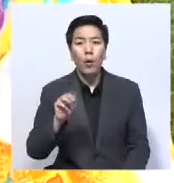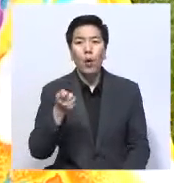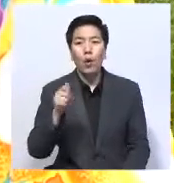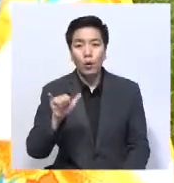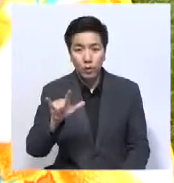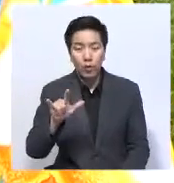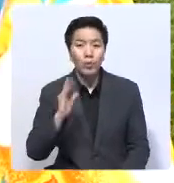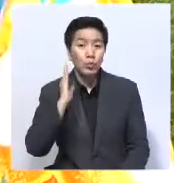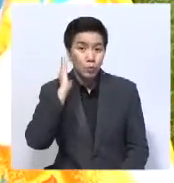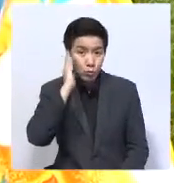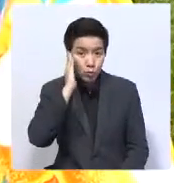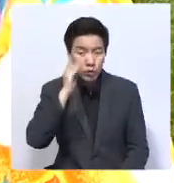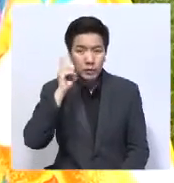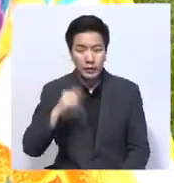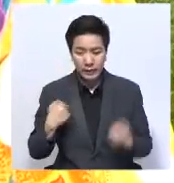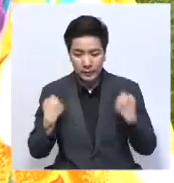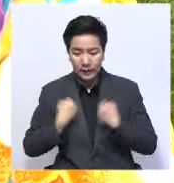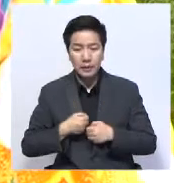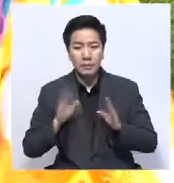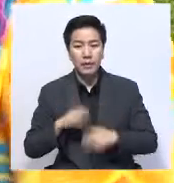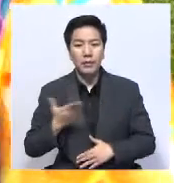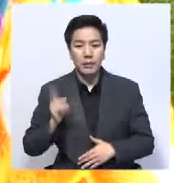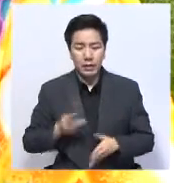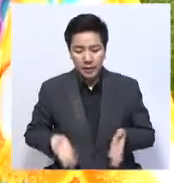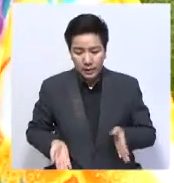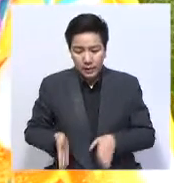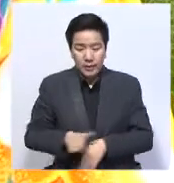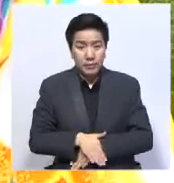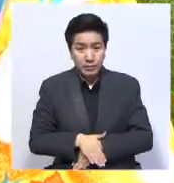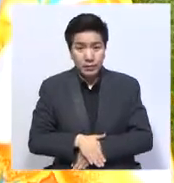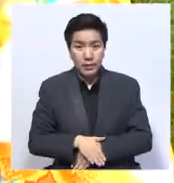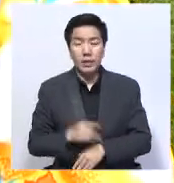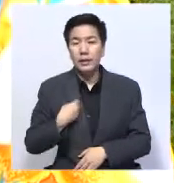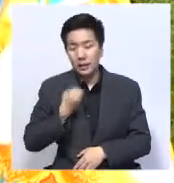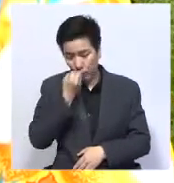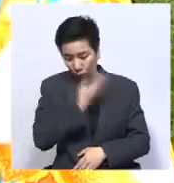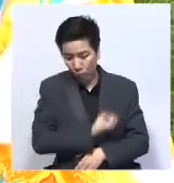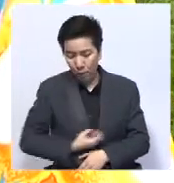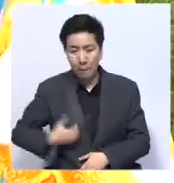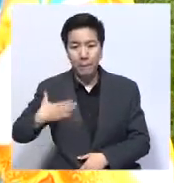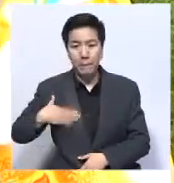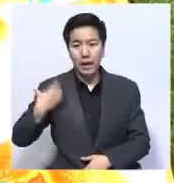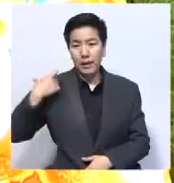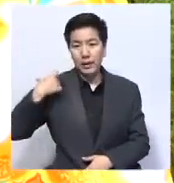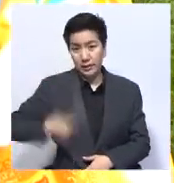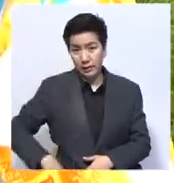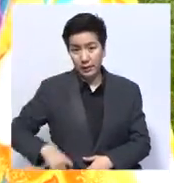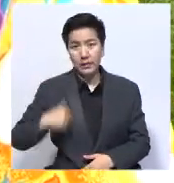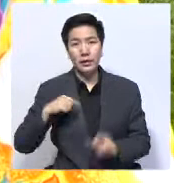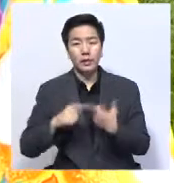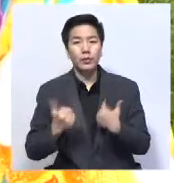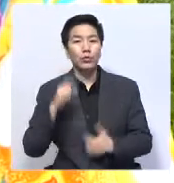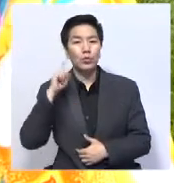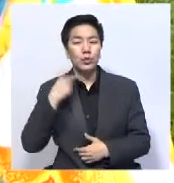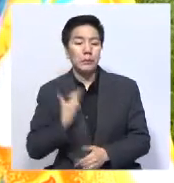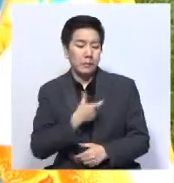ผู้ชายถ้าสงกรานต์นี่ผู้ชายนี่จะเป็นชุดลอยชายเป็นสลงลอยชายเสื้อดอกผ้าสบายผู้หญิงก็คือ